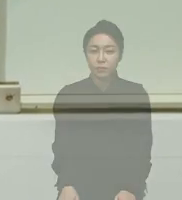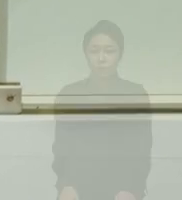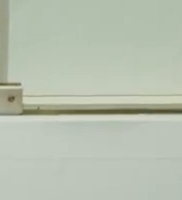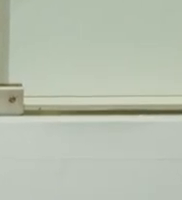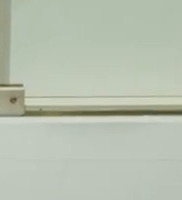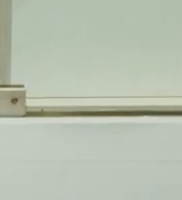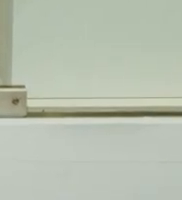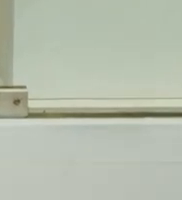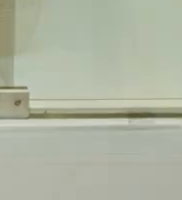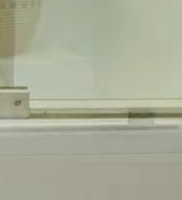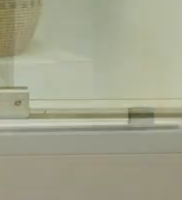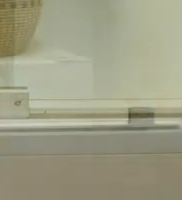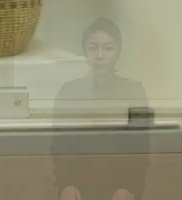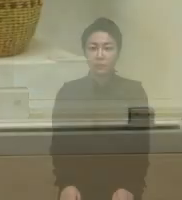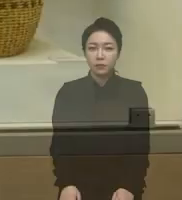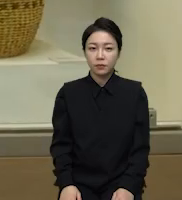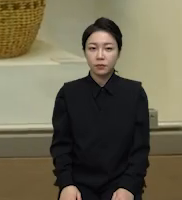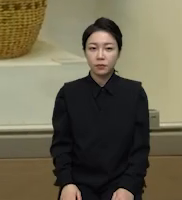알리고 있습니다.